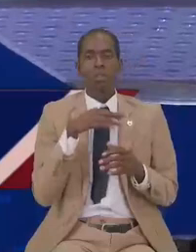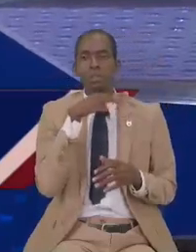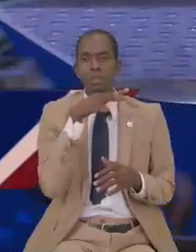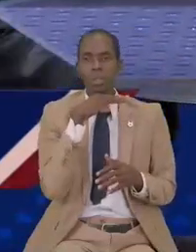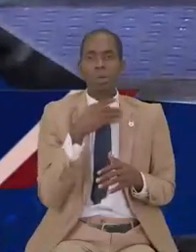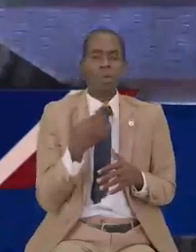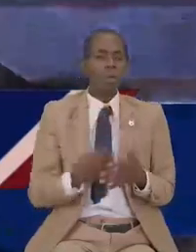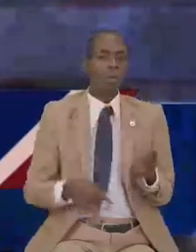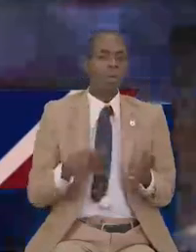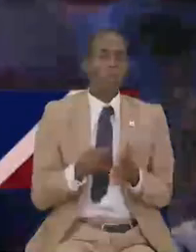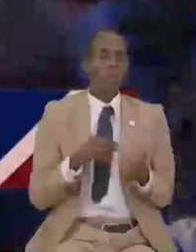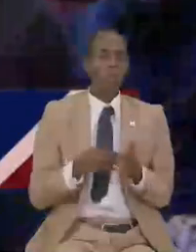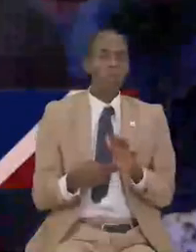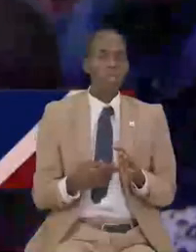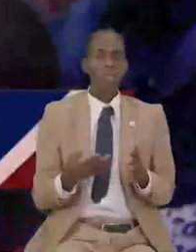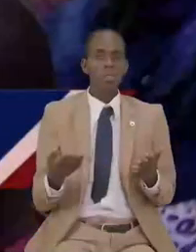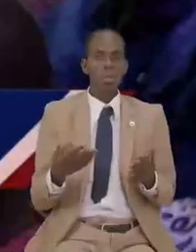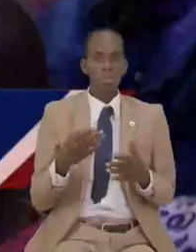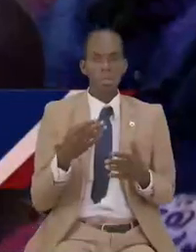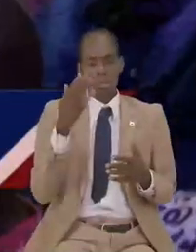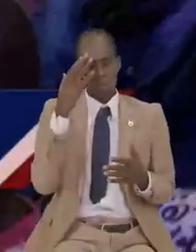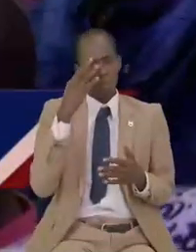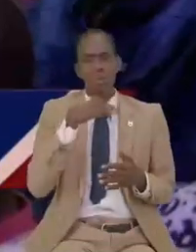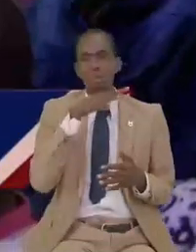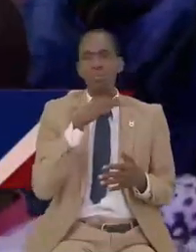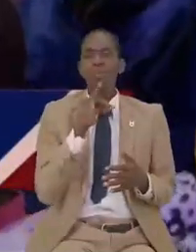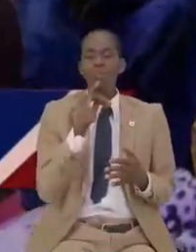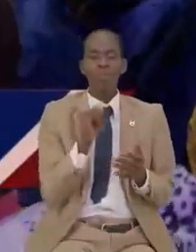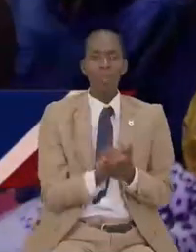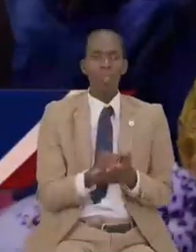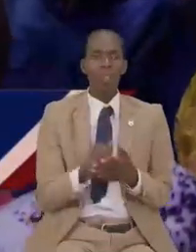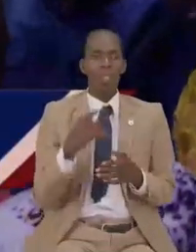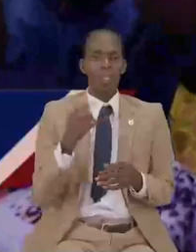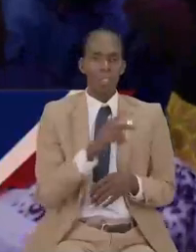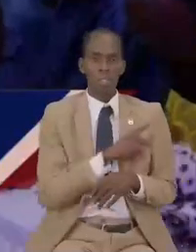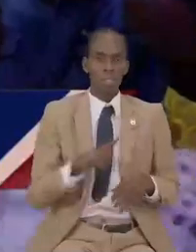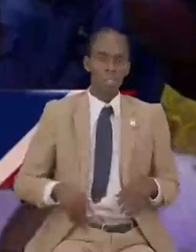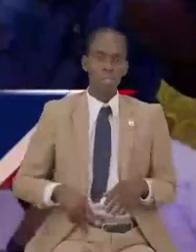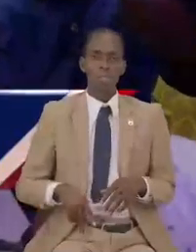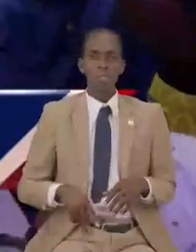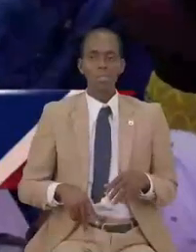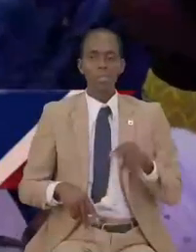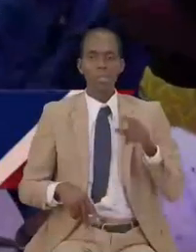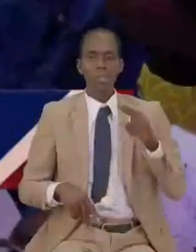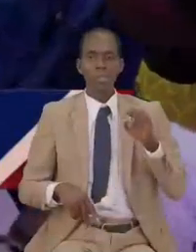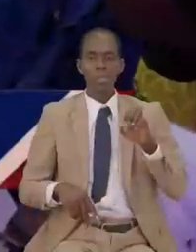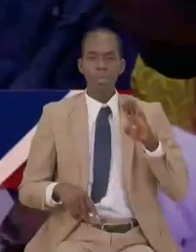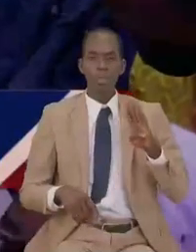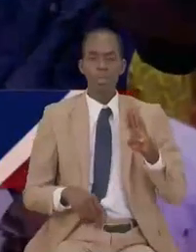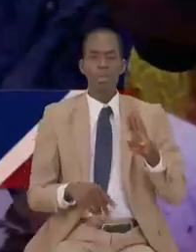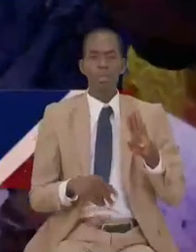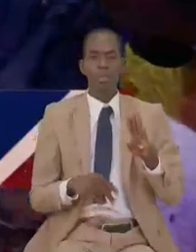souillure notoire? Déjà, Nebuchadnezzar, oui, reconnaît, oui, déjà